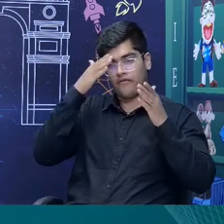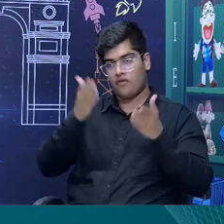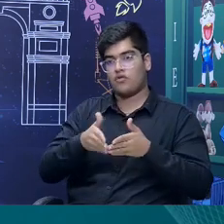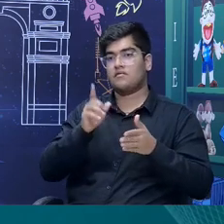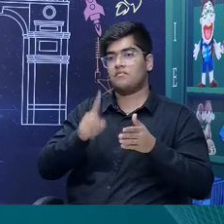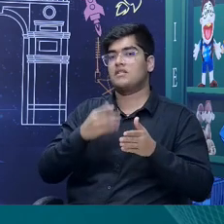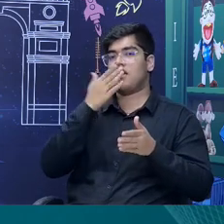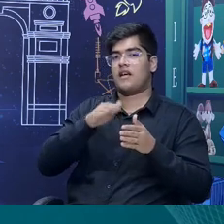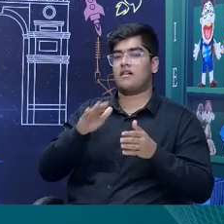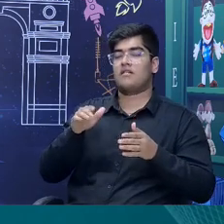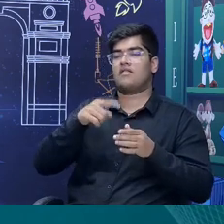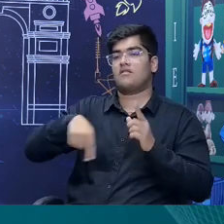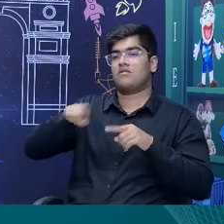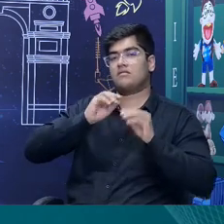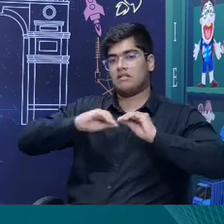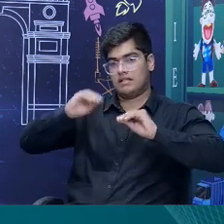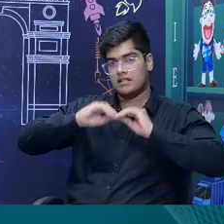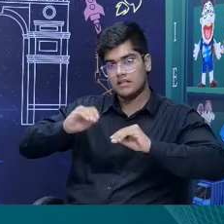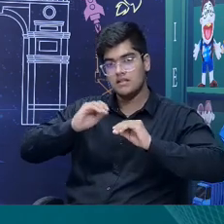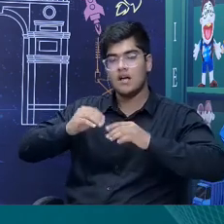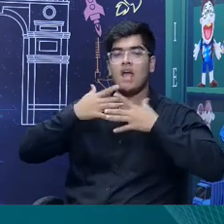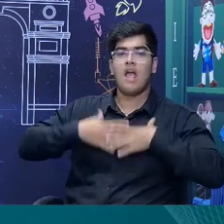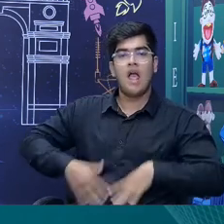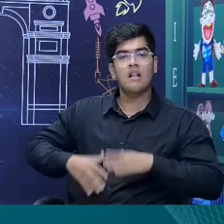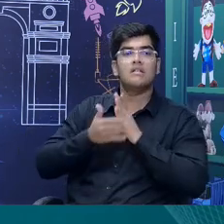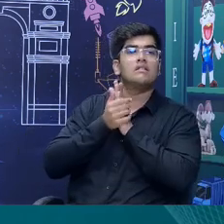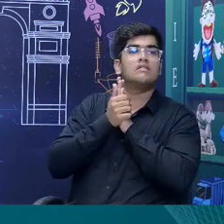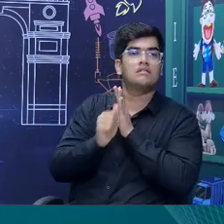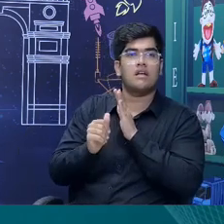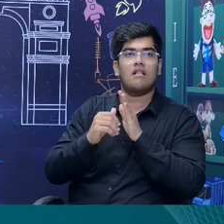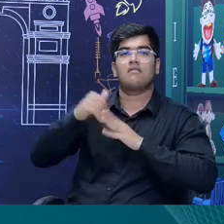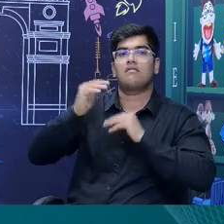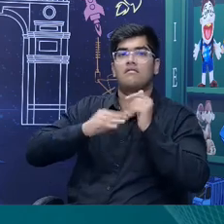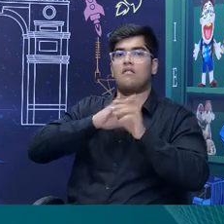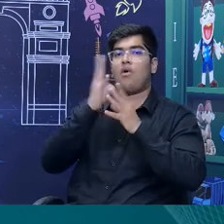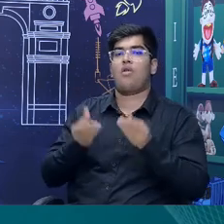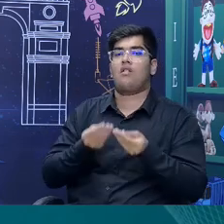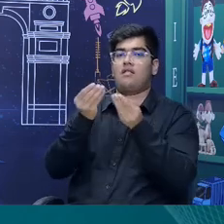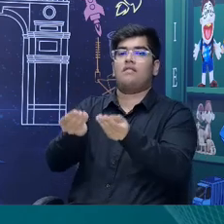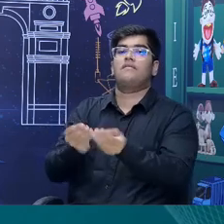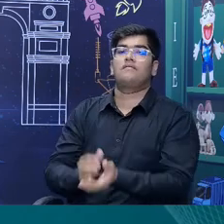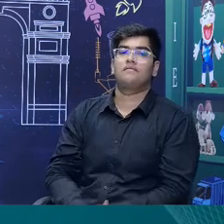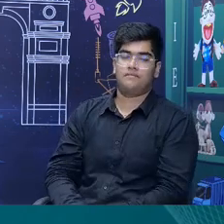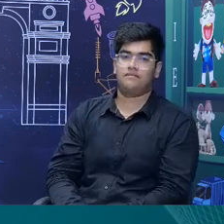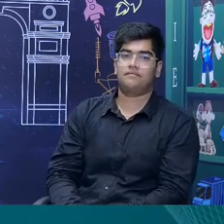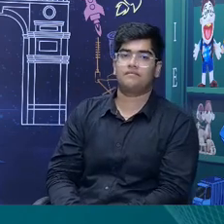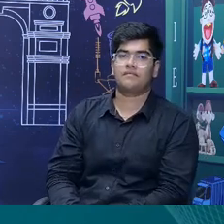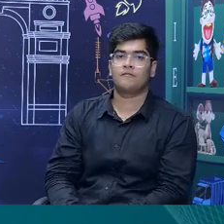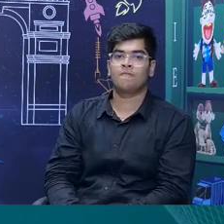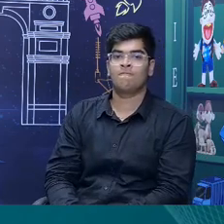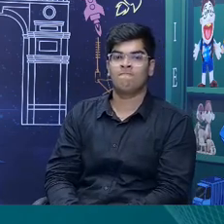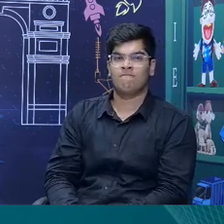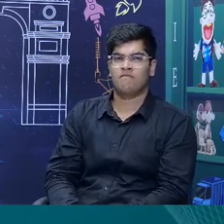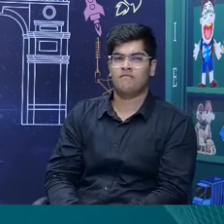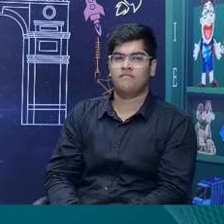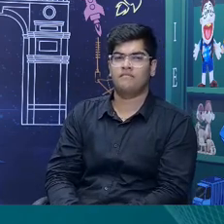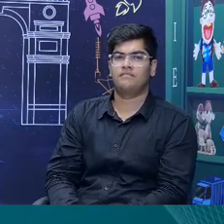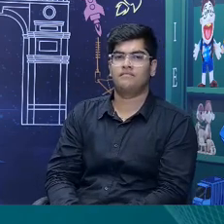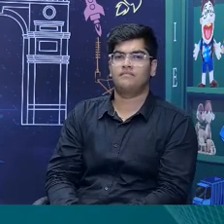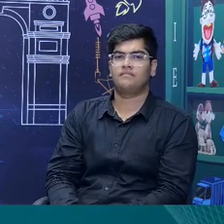वालुज और हेल्थ और स्किल इंफ्रास्ट्रक्चर तू स आईटी इस ओके तो